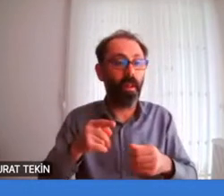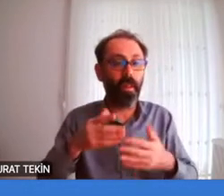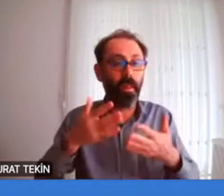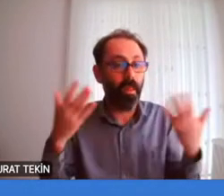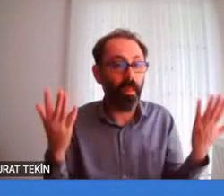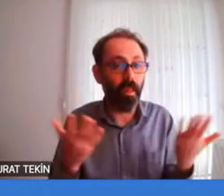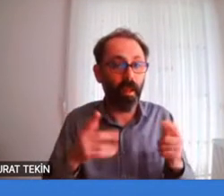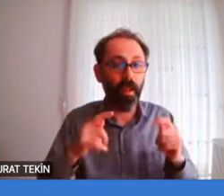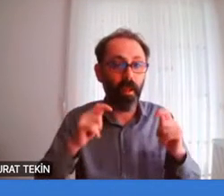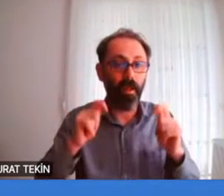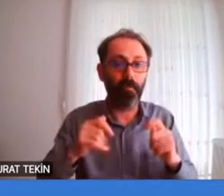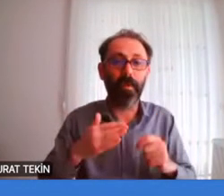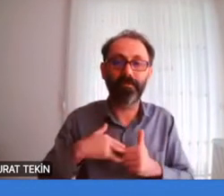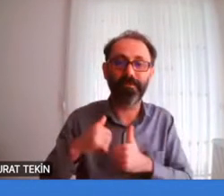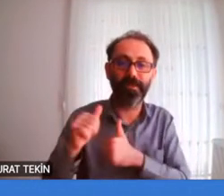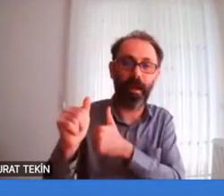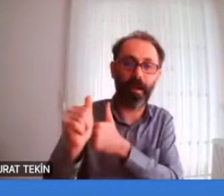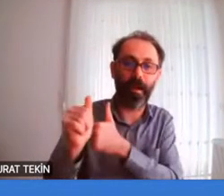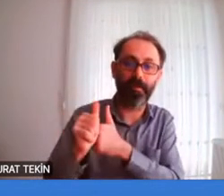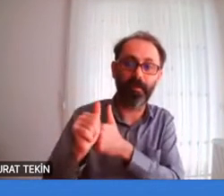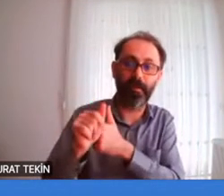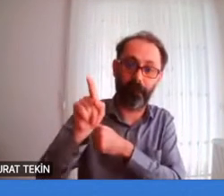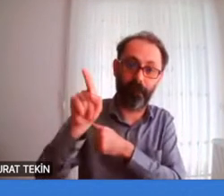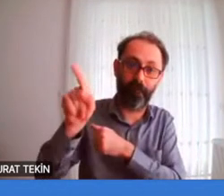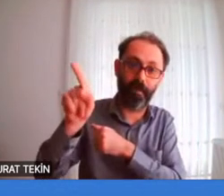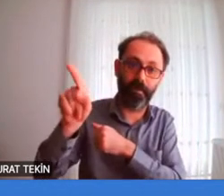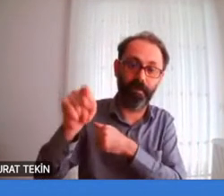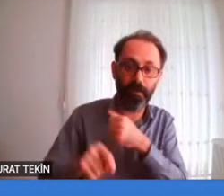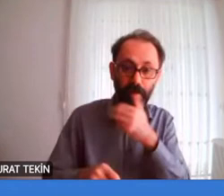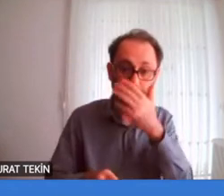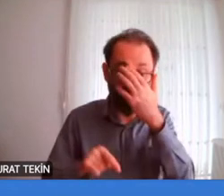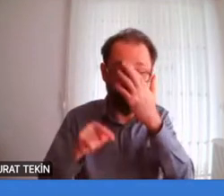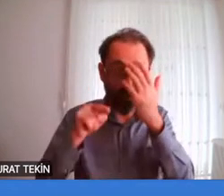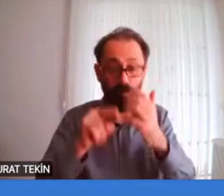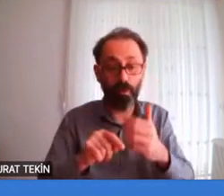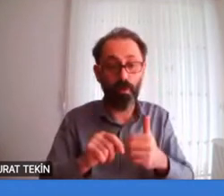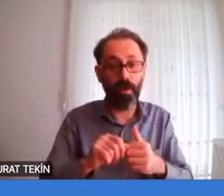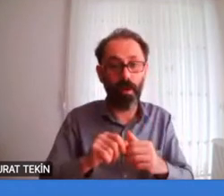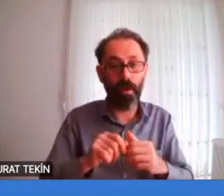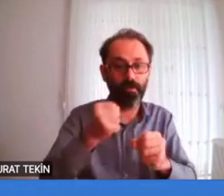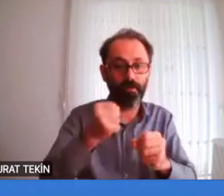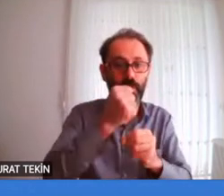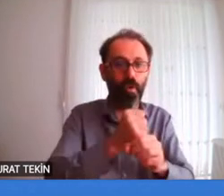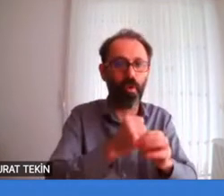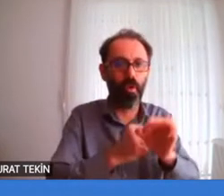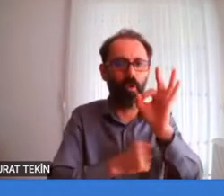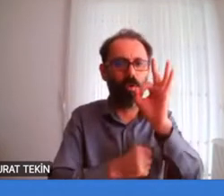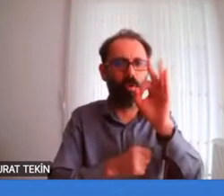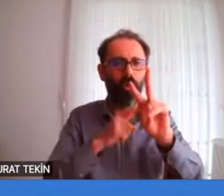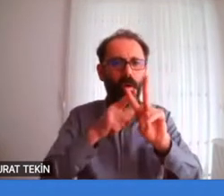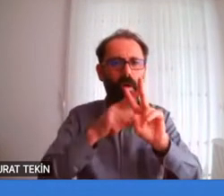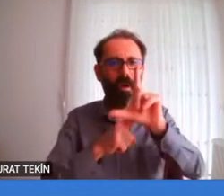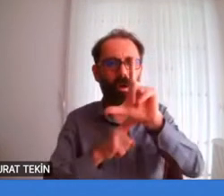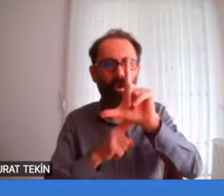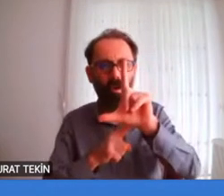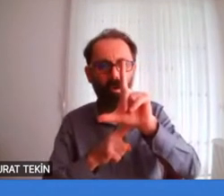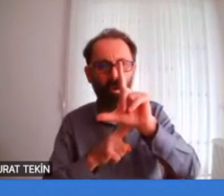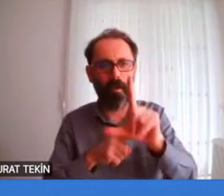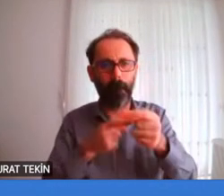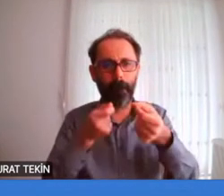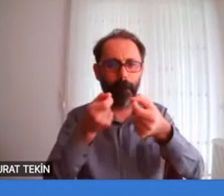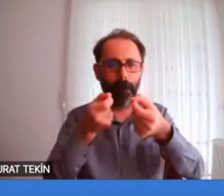noktada da özellikle son yıllarda voleybol sporunun dünyada yön veren ülkesi Türkiye Cumhuriyeti'nin milli